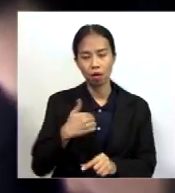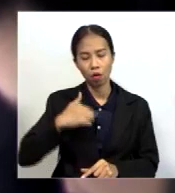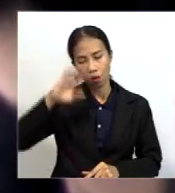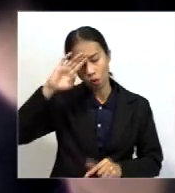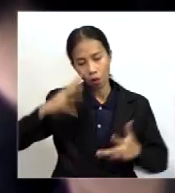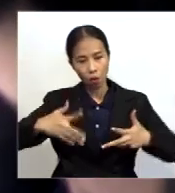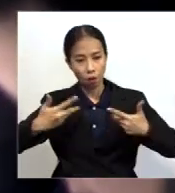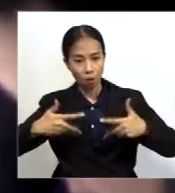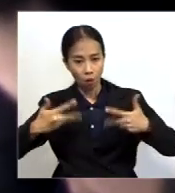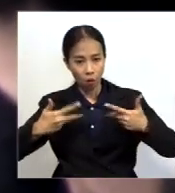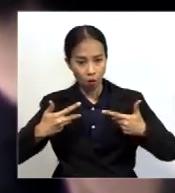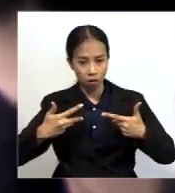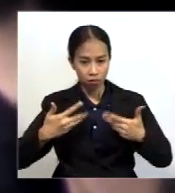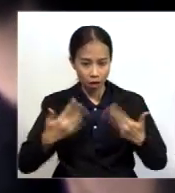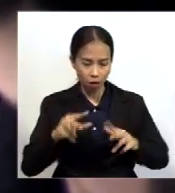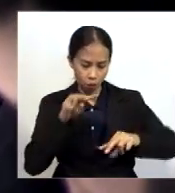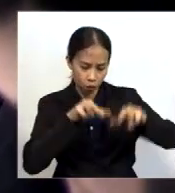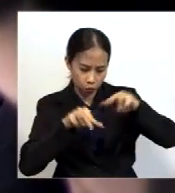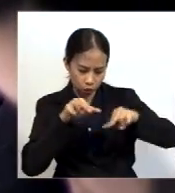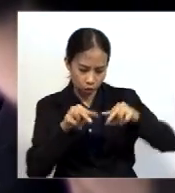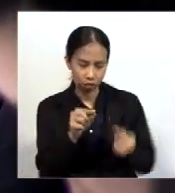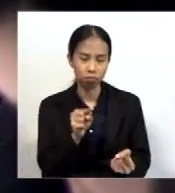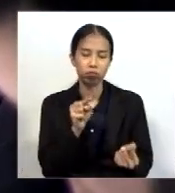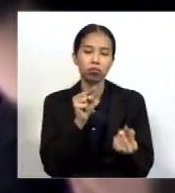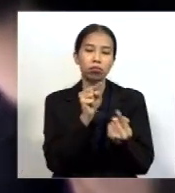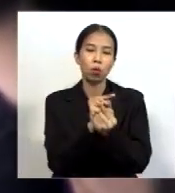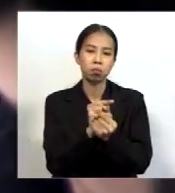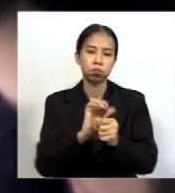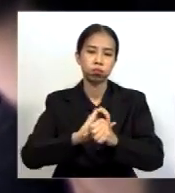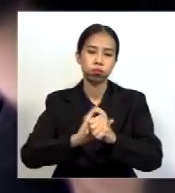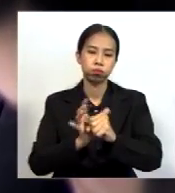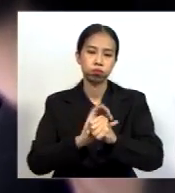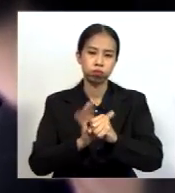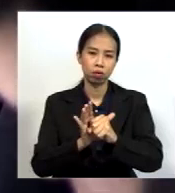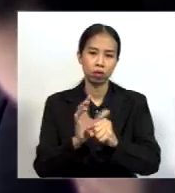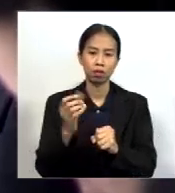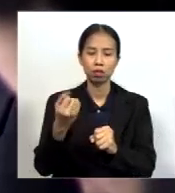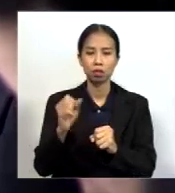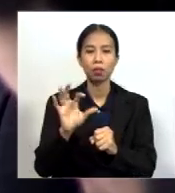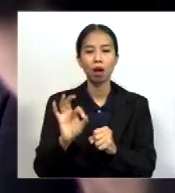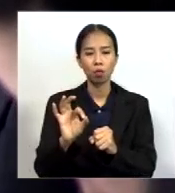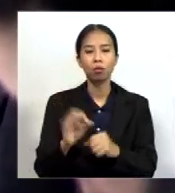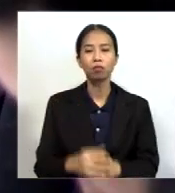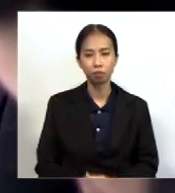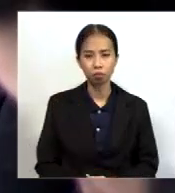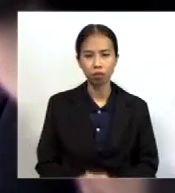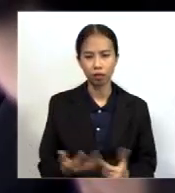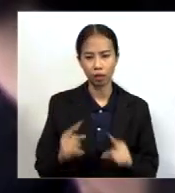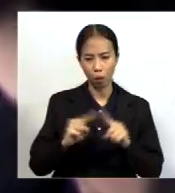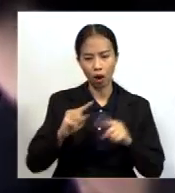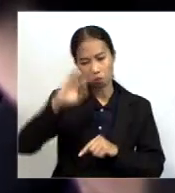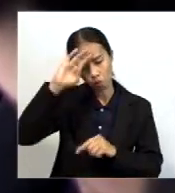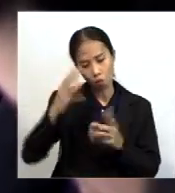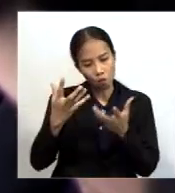นะครับมาตรวจวินิจฉัยแล้วก็พบว่าเป็นโคโรนาไวรัส2019ซึ่งอาการไม่เยอะนะครับ